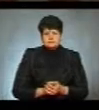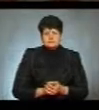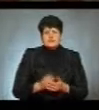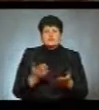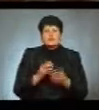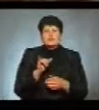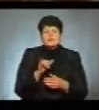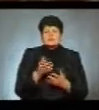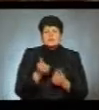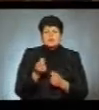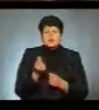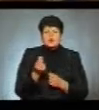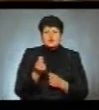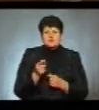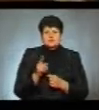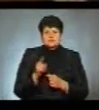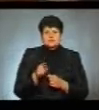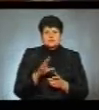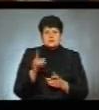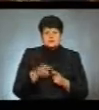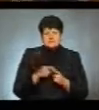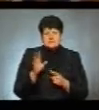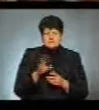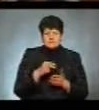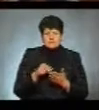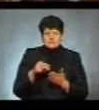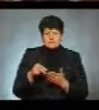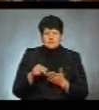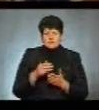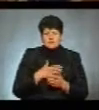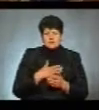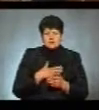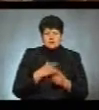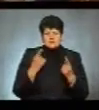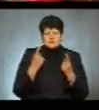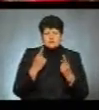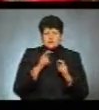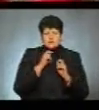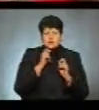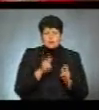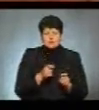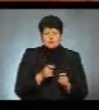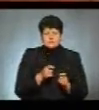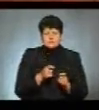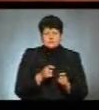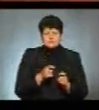гроші, щоб усе купити такий нам великий